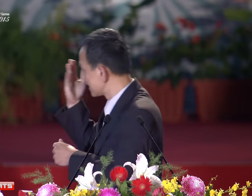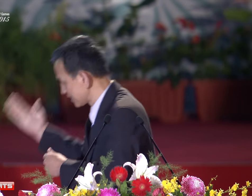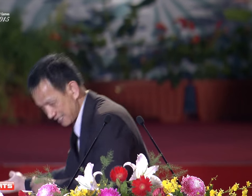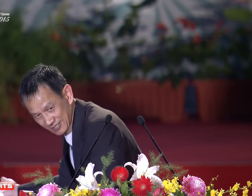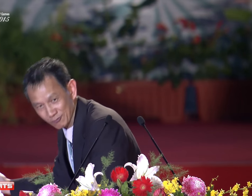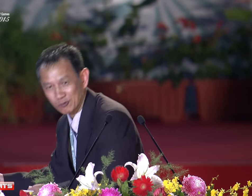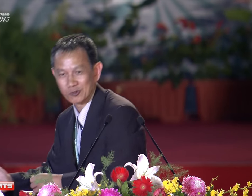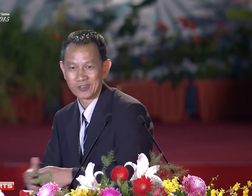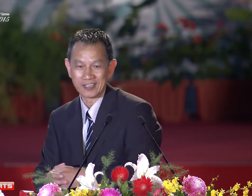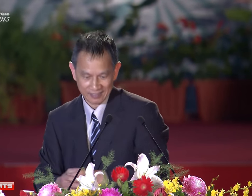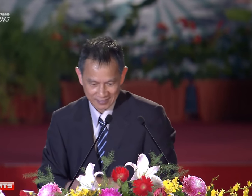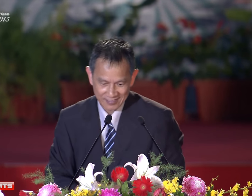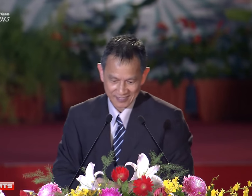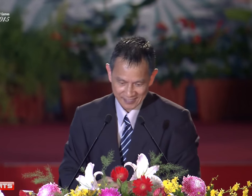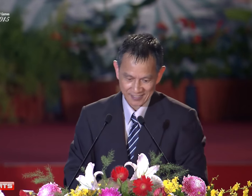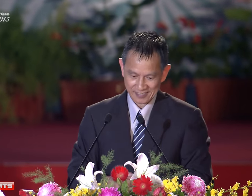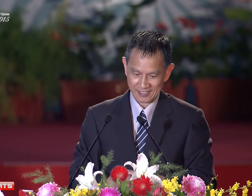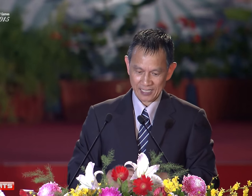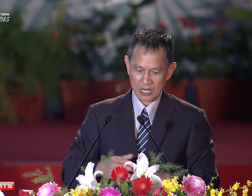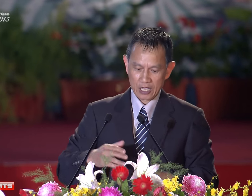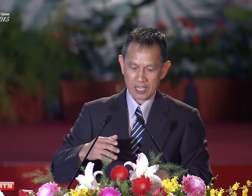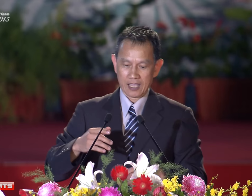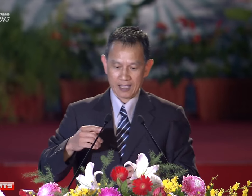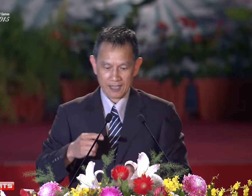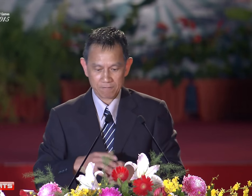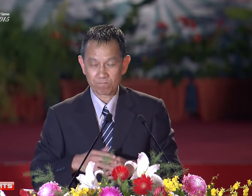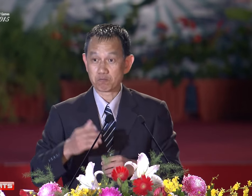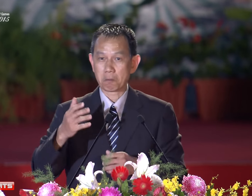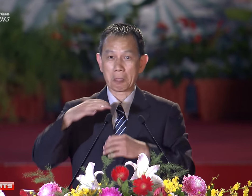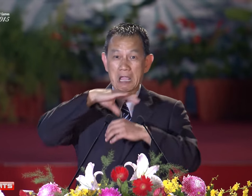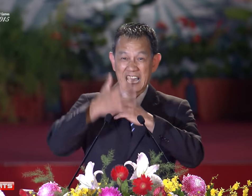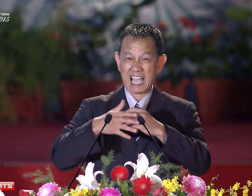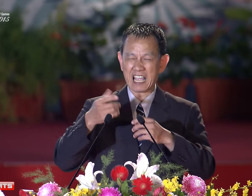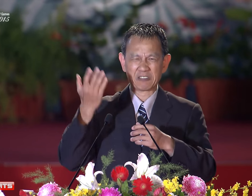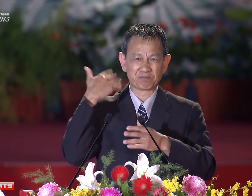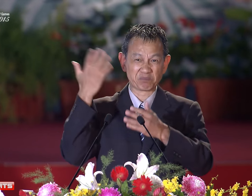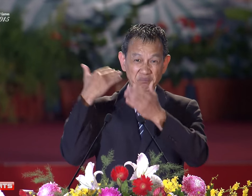由体育署以及教育部的帮忙，才能够成就这一次的赛会。